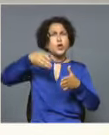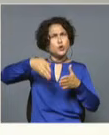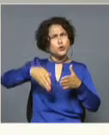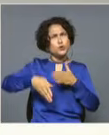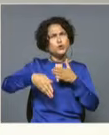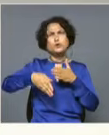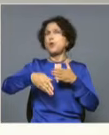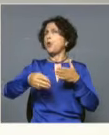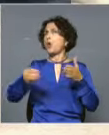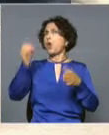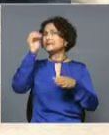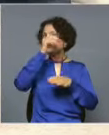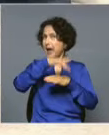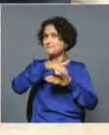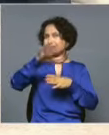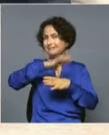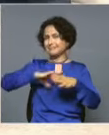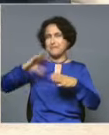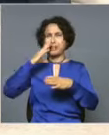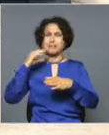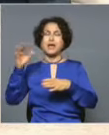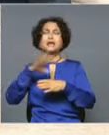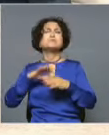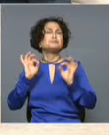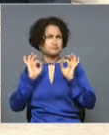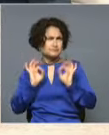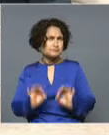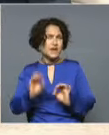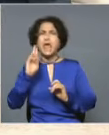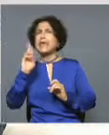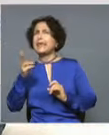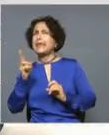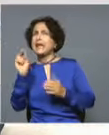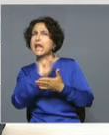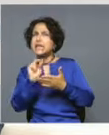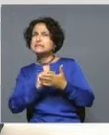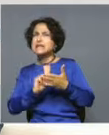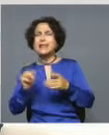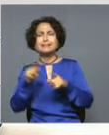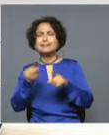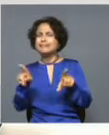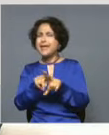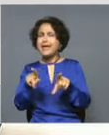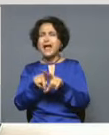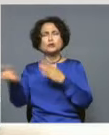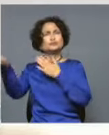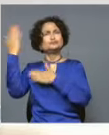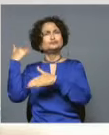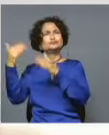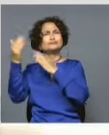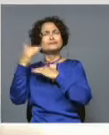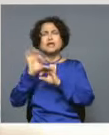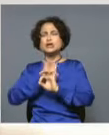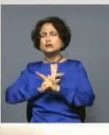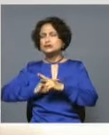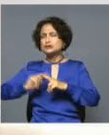Охридската Климентова школа. Всъщност, ако бъдем честни, кирилицата, на която пишем в момента, не изглежда като кирилицата, чисто визуално, като тази, която е